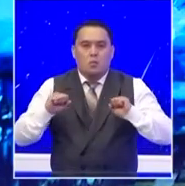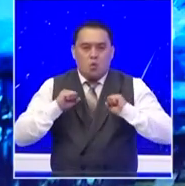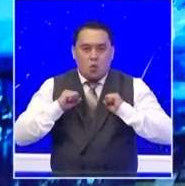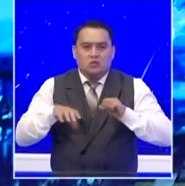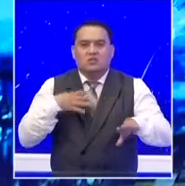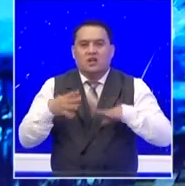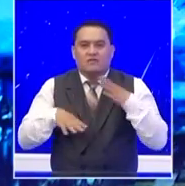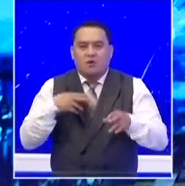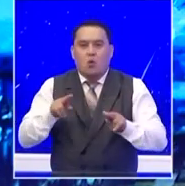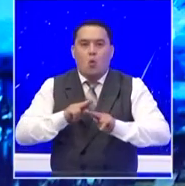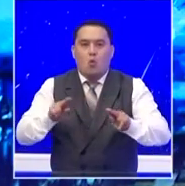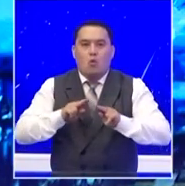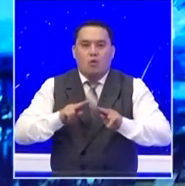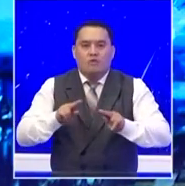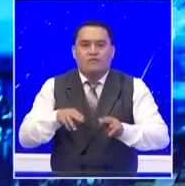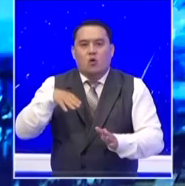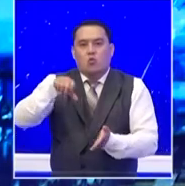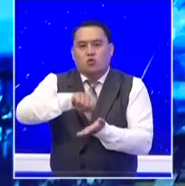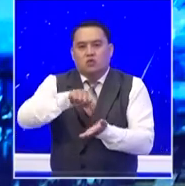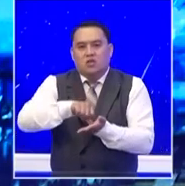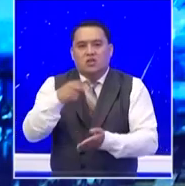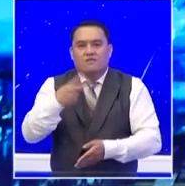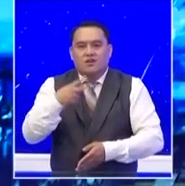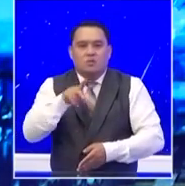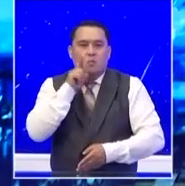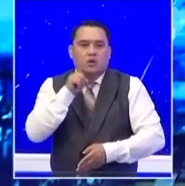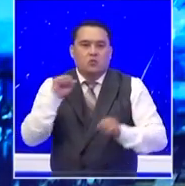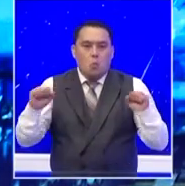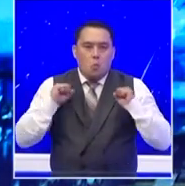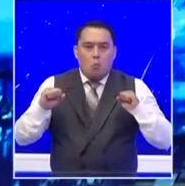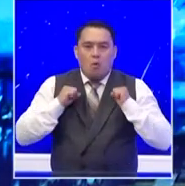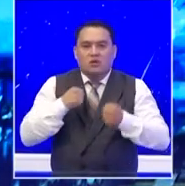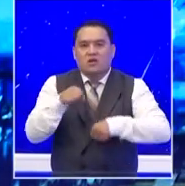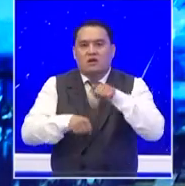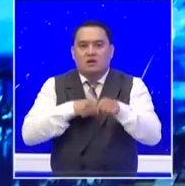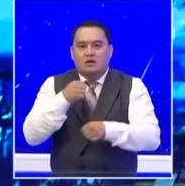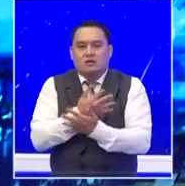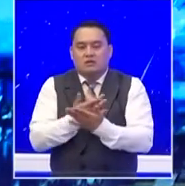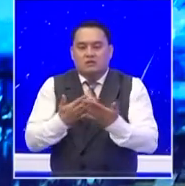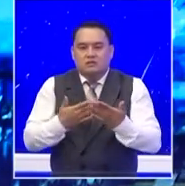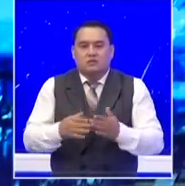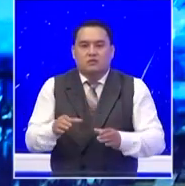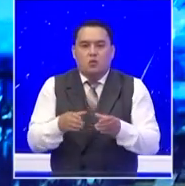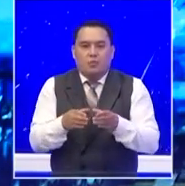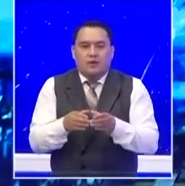открытый соревновательный урок. В нем приняли участие более 20 молодых спортсменов разных возрастных